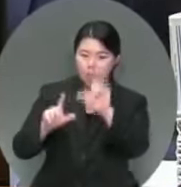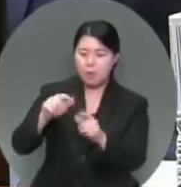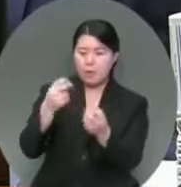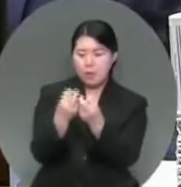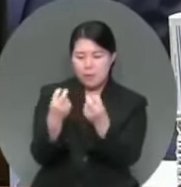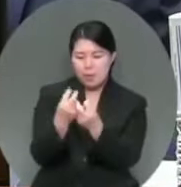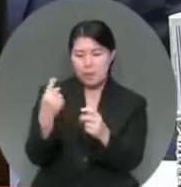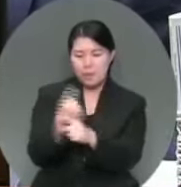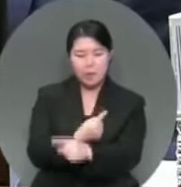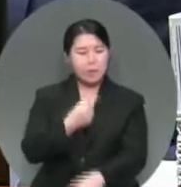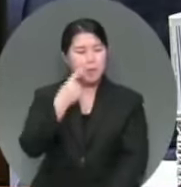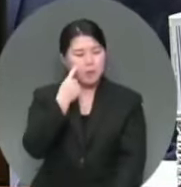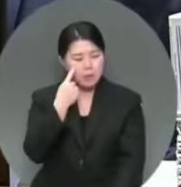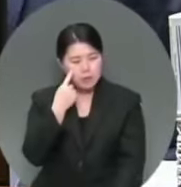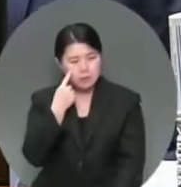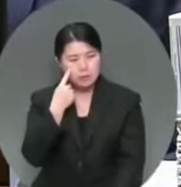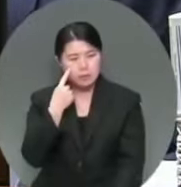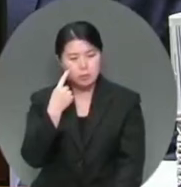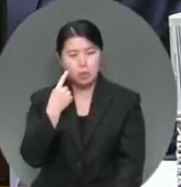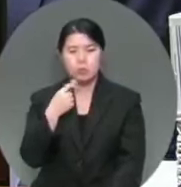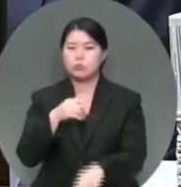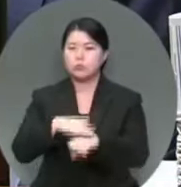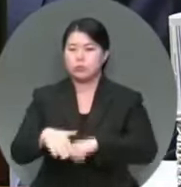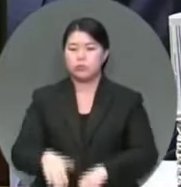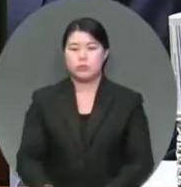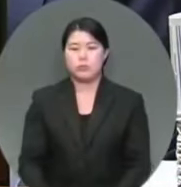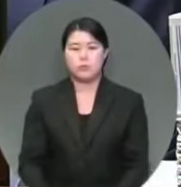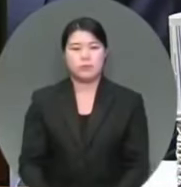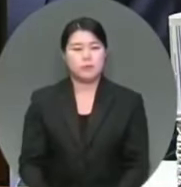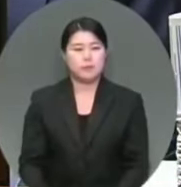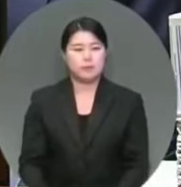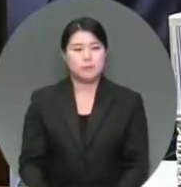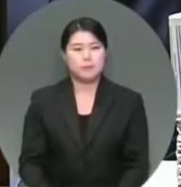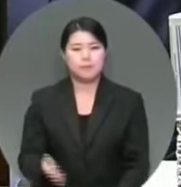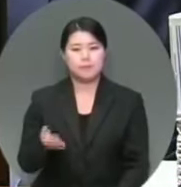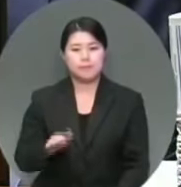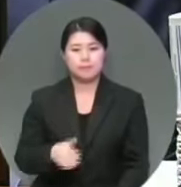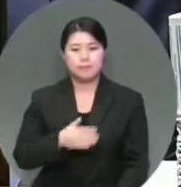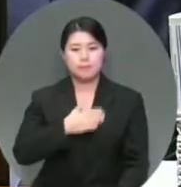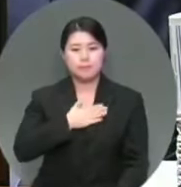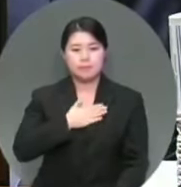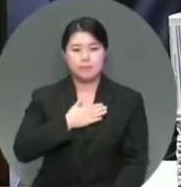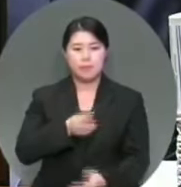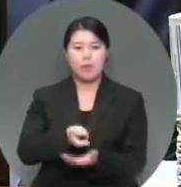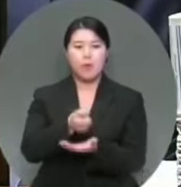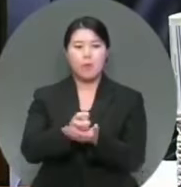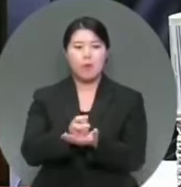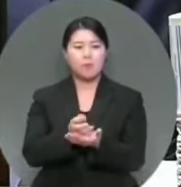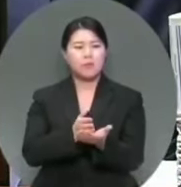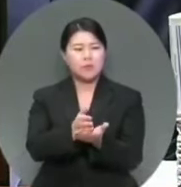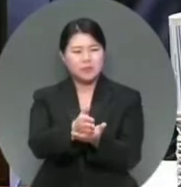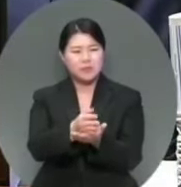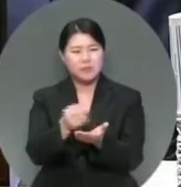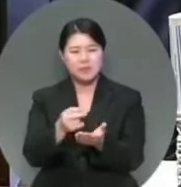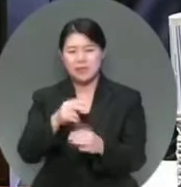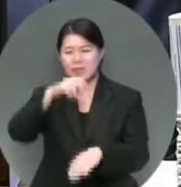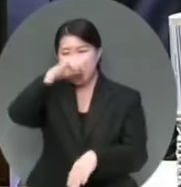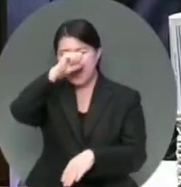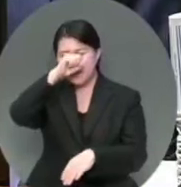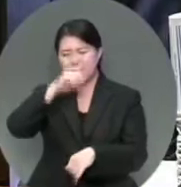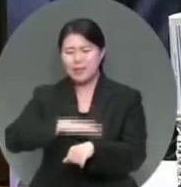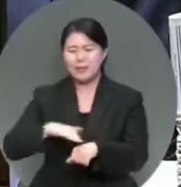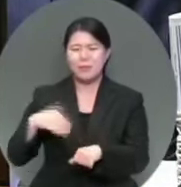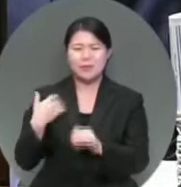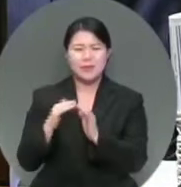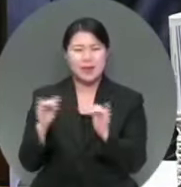방식을 바꿔보겠다라고 하는 건데, 저 같은 약간 법조인이고 또 문외한에게는 이해하기는